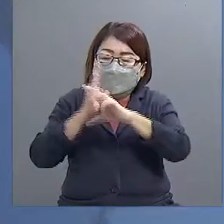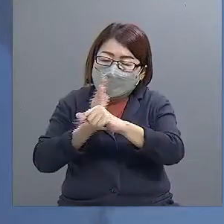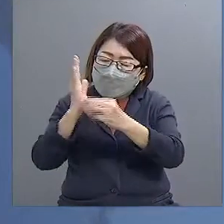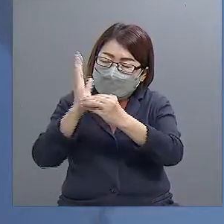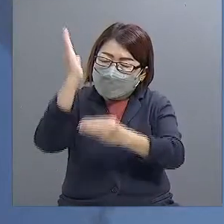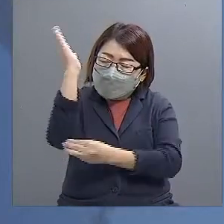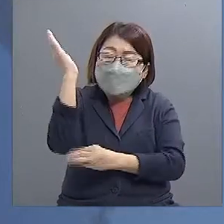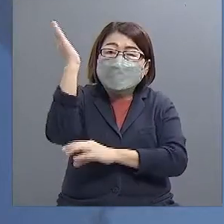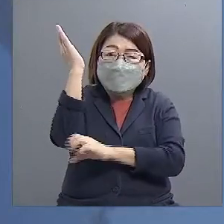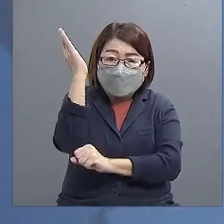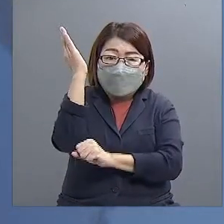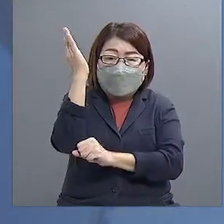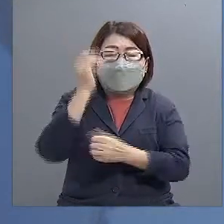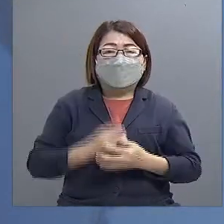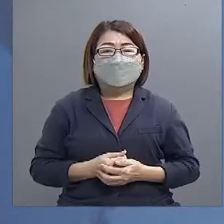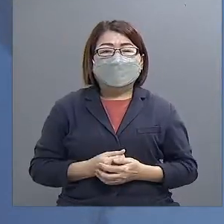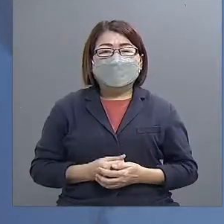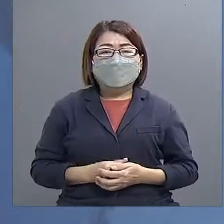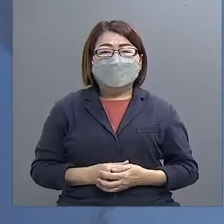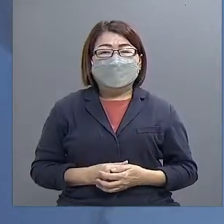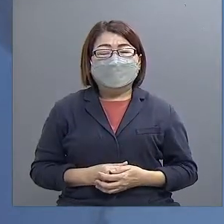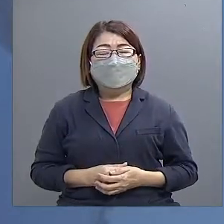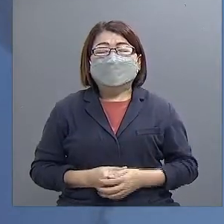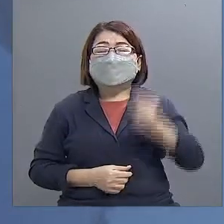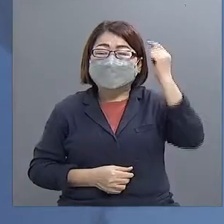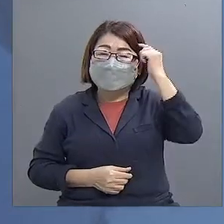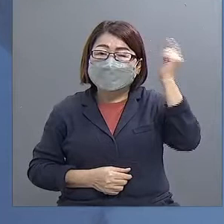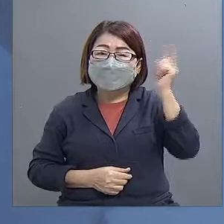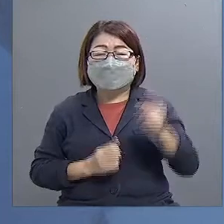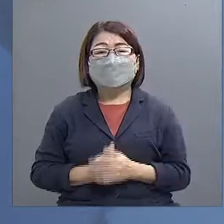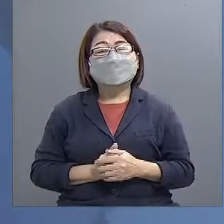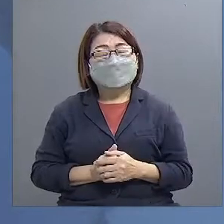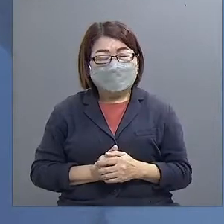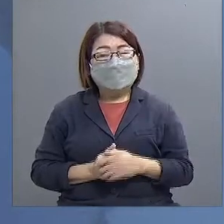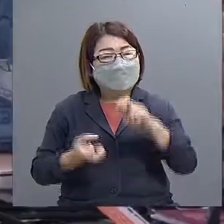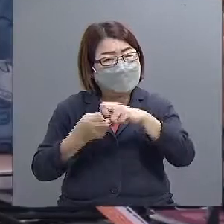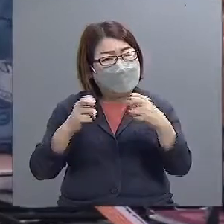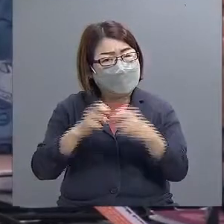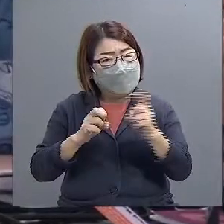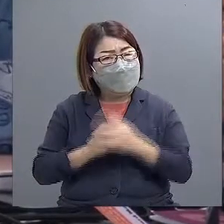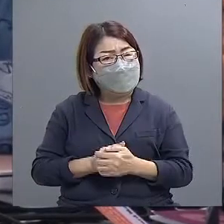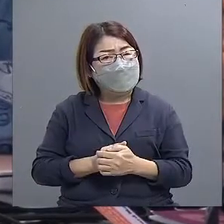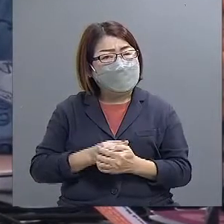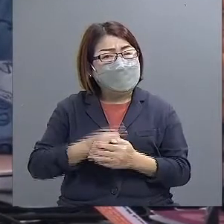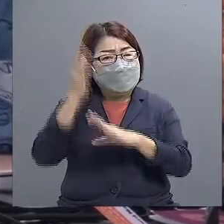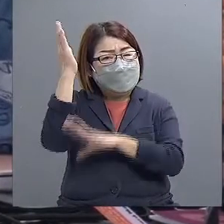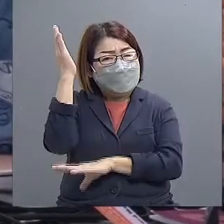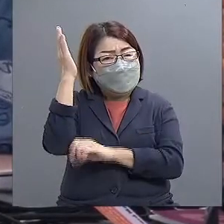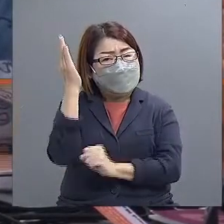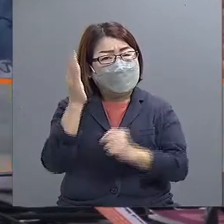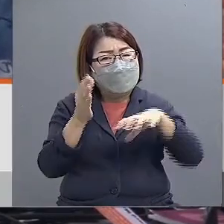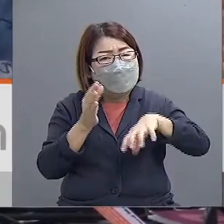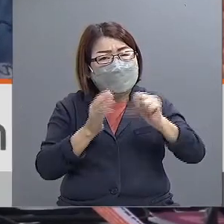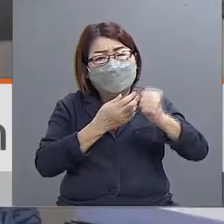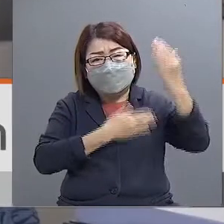ค้ามากับเรือด้วยค่ะโดยหวังว่าจะกระทบกับการผลักดันเมืองมรดกโลกค่ะประธานค